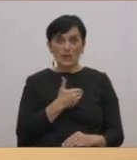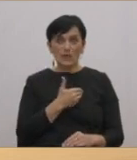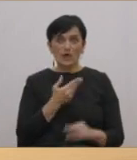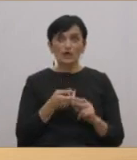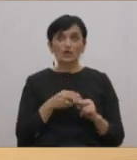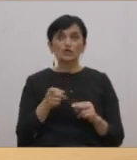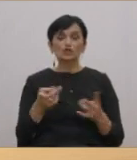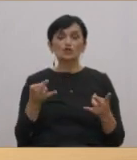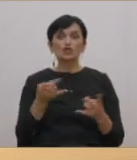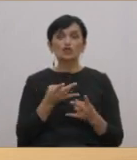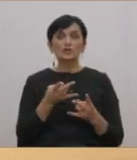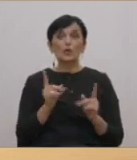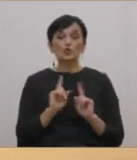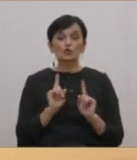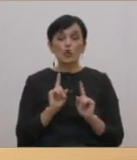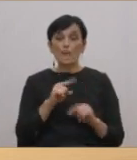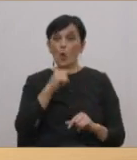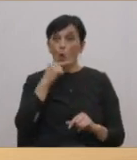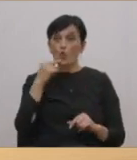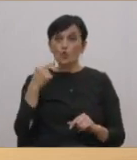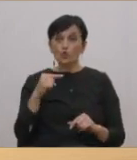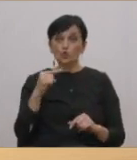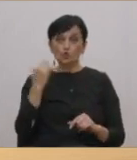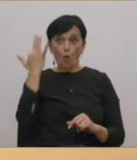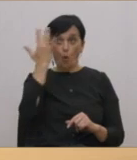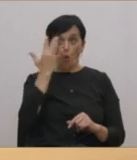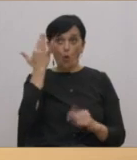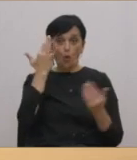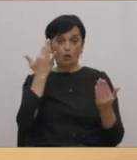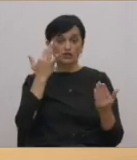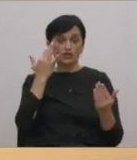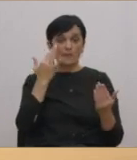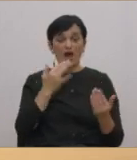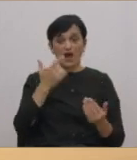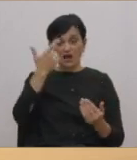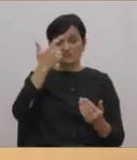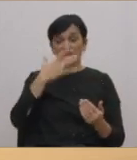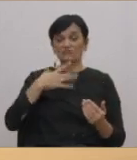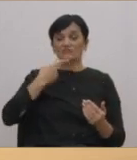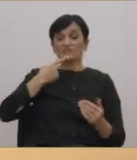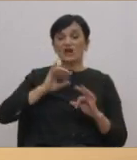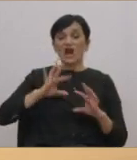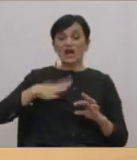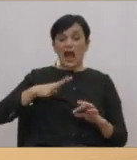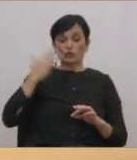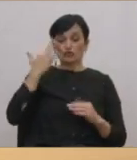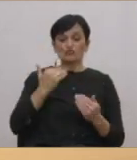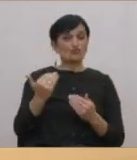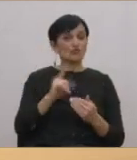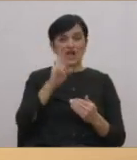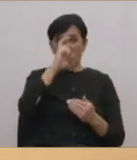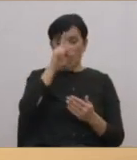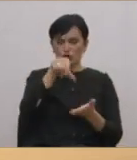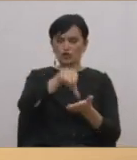ამას ჭირდება ის, რომ რუსული ოცნება, რომელიც თავს ქართულ ოცნებად ასახებს, ხელისუფლებაში არ